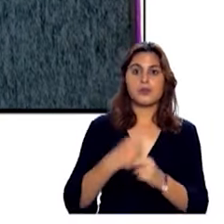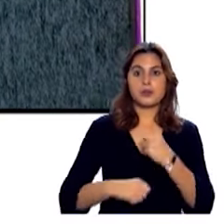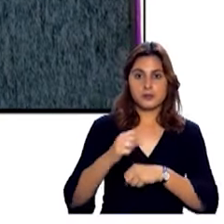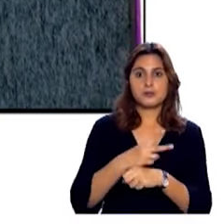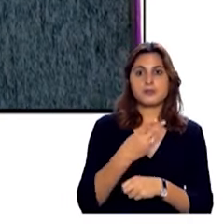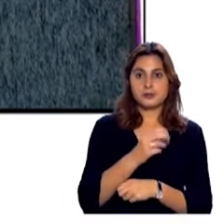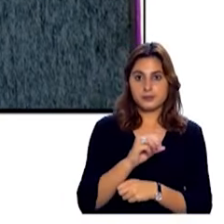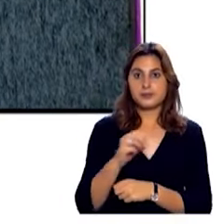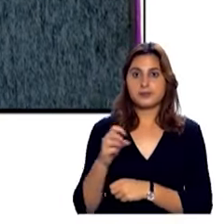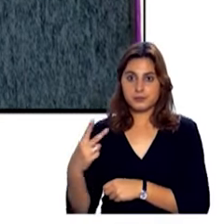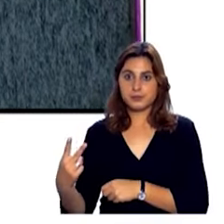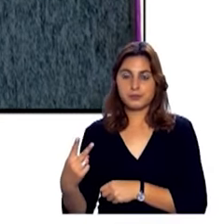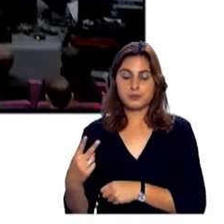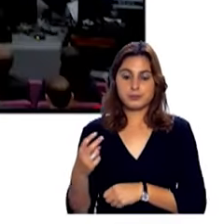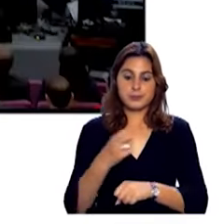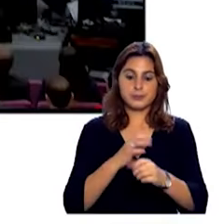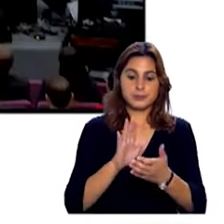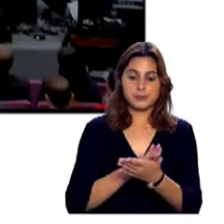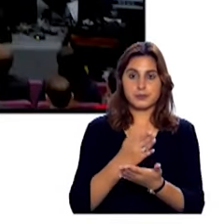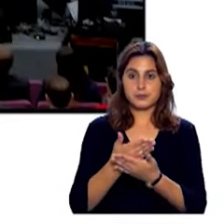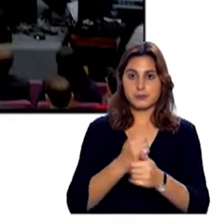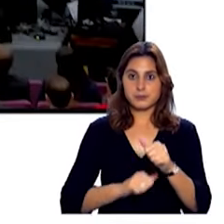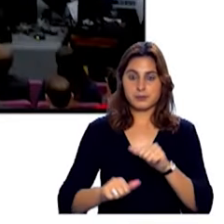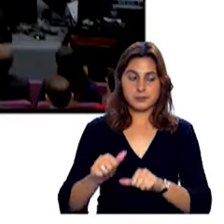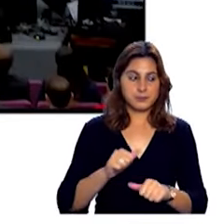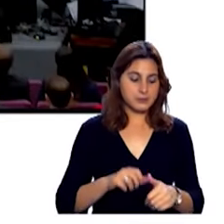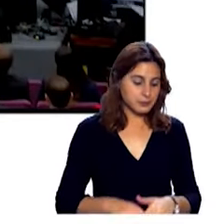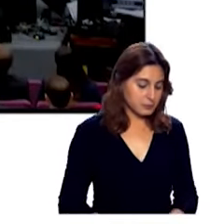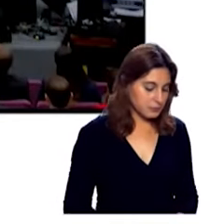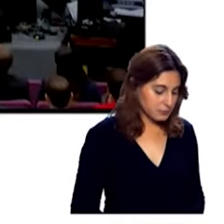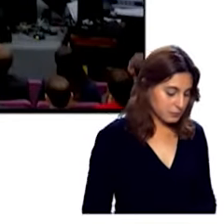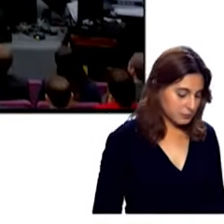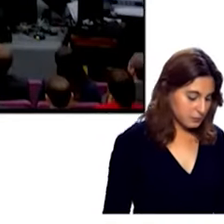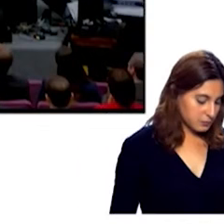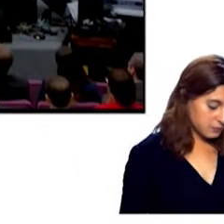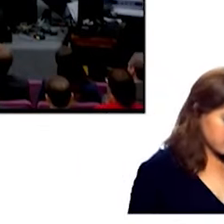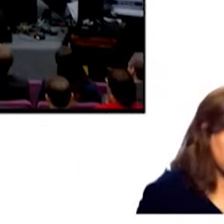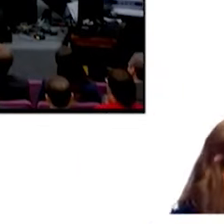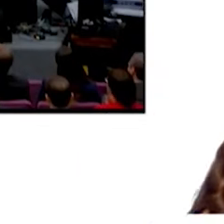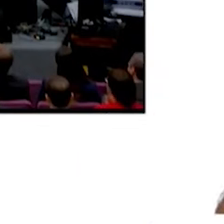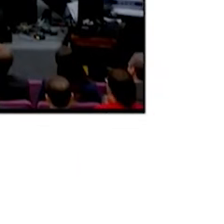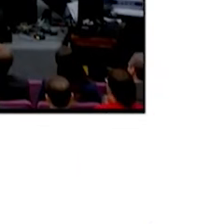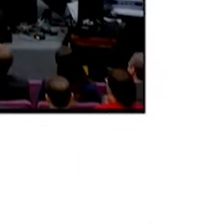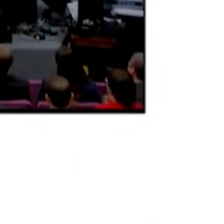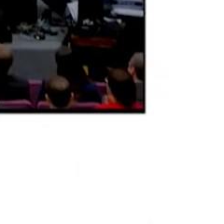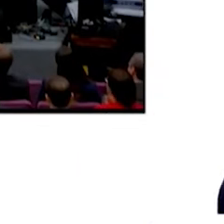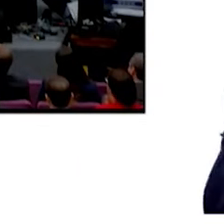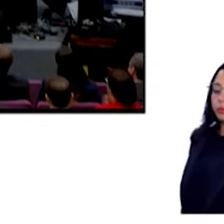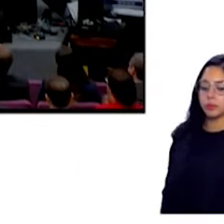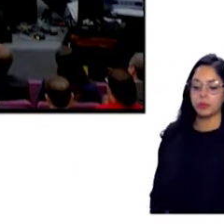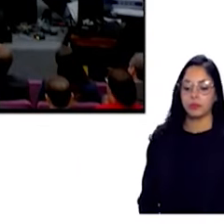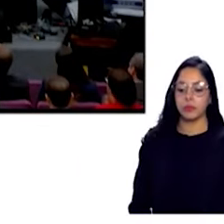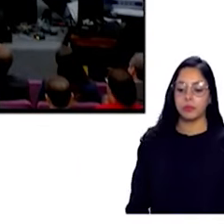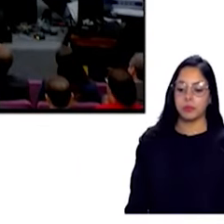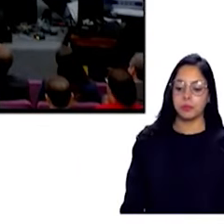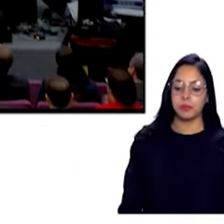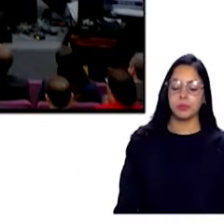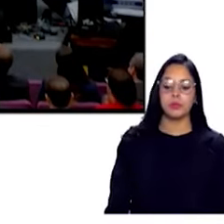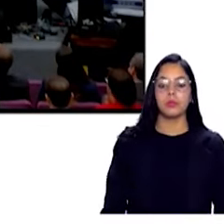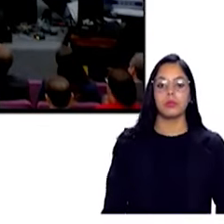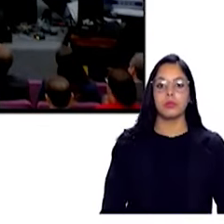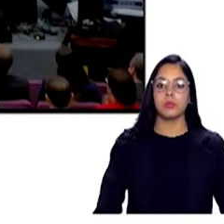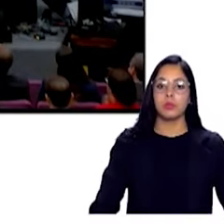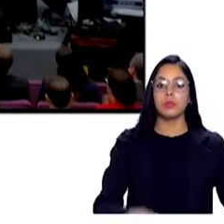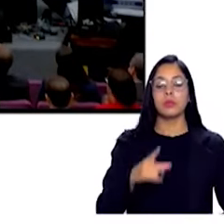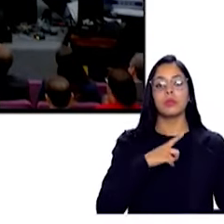ha ha eliminato la sezione filtro non c' la sezione sesta Della corte di cassazione quindi tutte le sezioni applicano sto